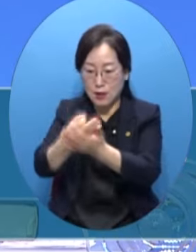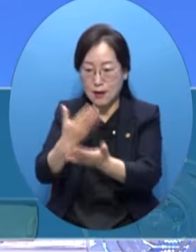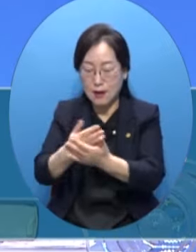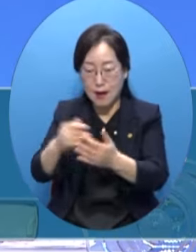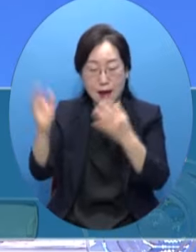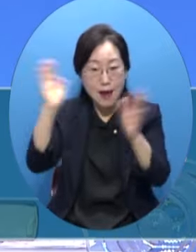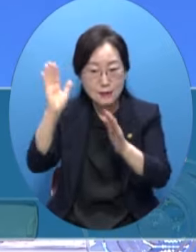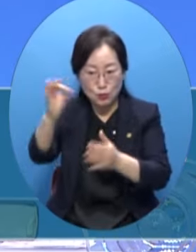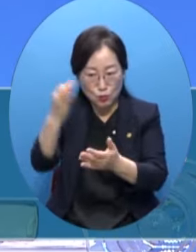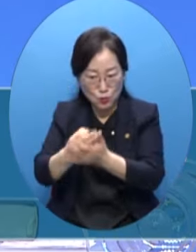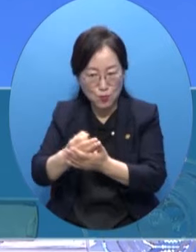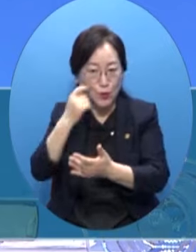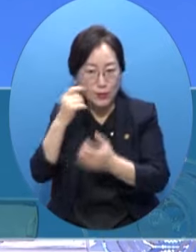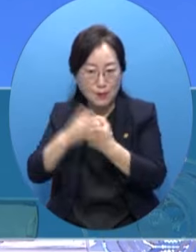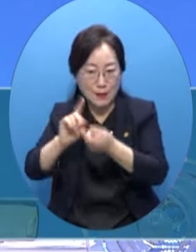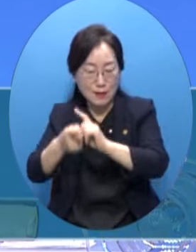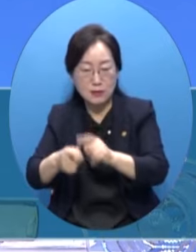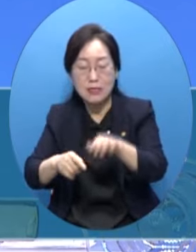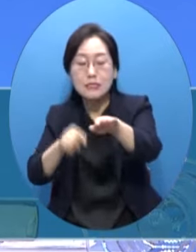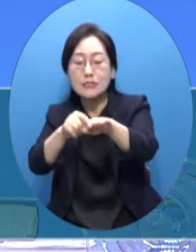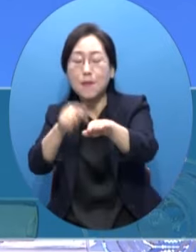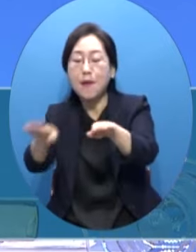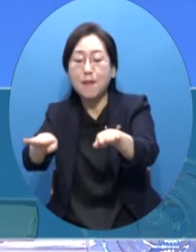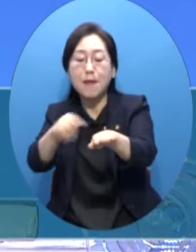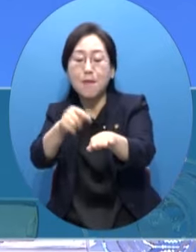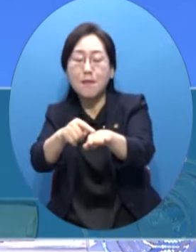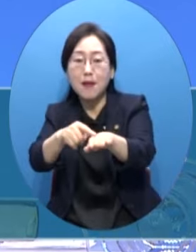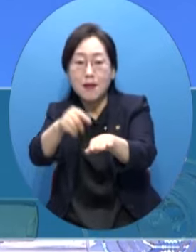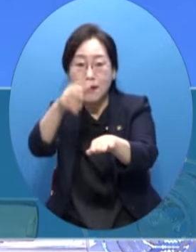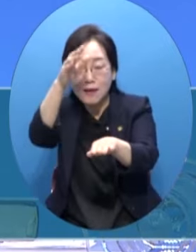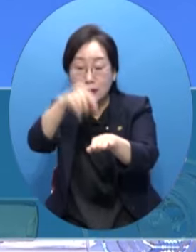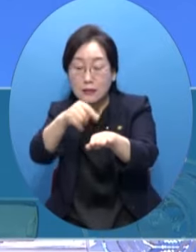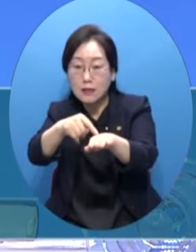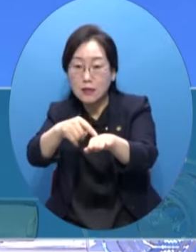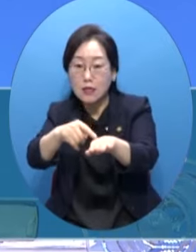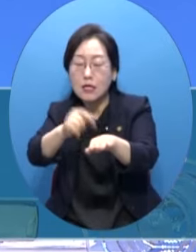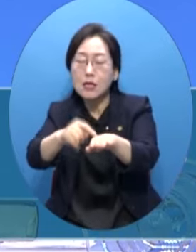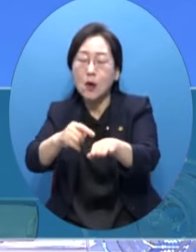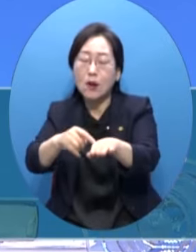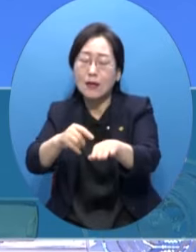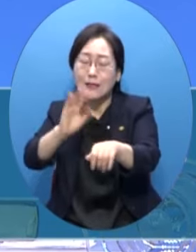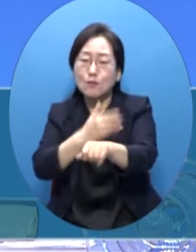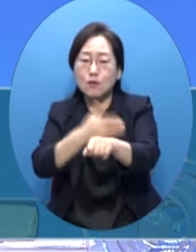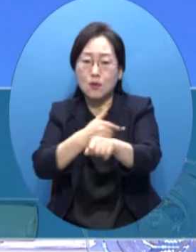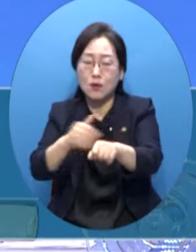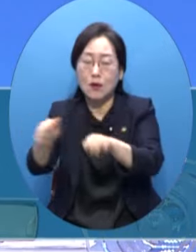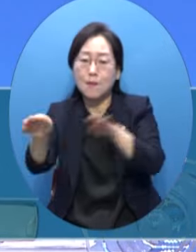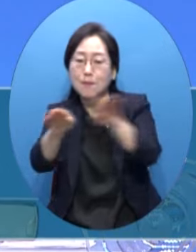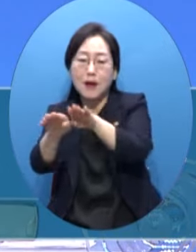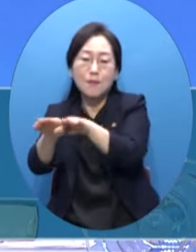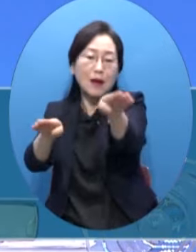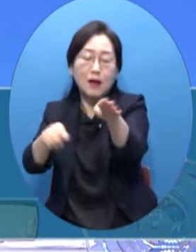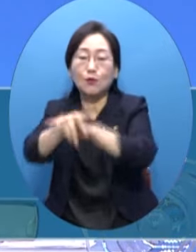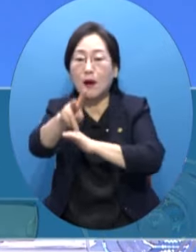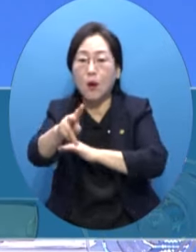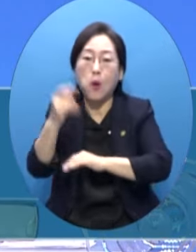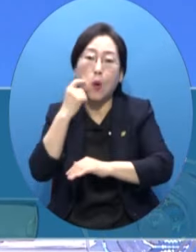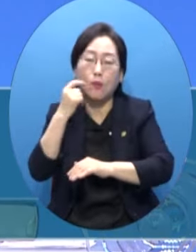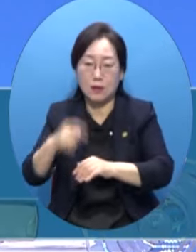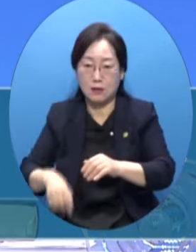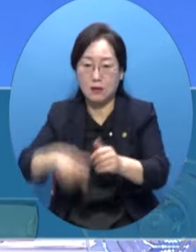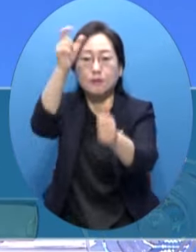도망가다가 뺑소니 사고로 신고를 했어요. 그래갖고 누명을 쓰고 감옥에 들어가게 됐습니다. 본인은 닭 배달 간 것밖에